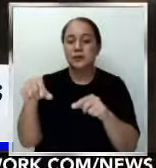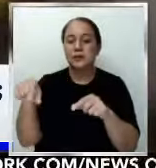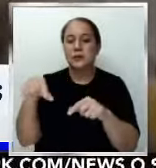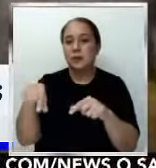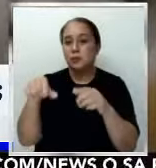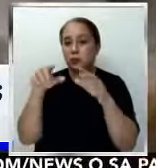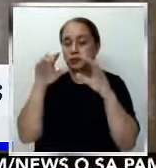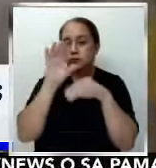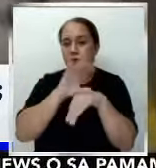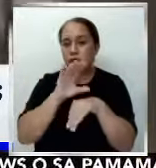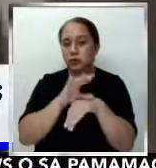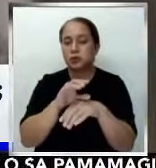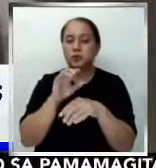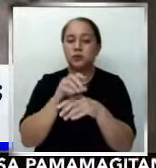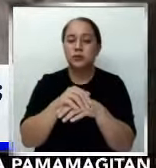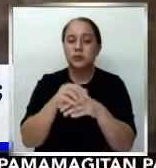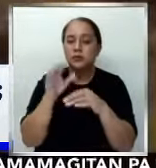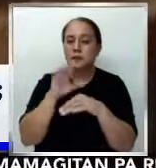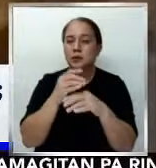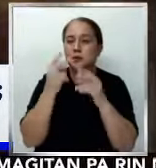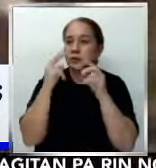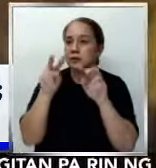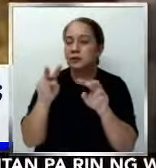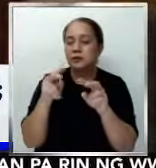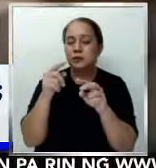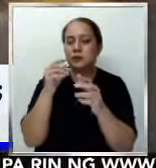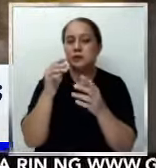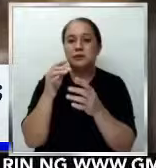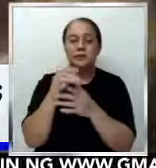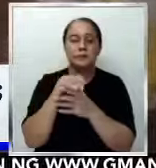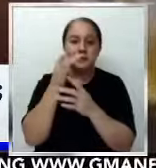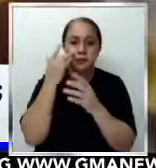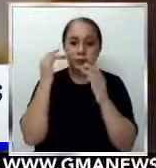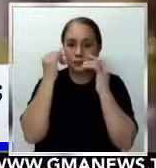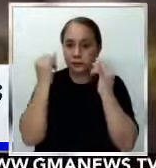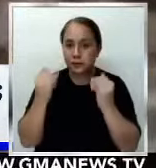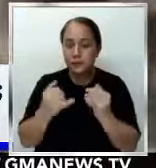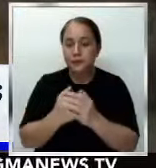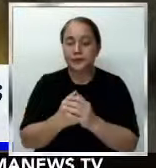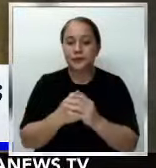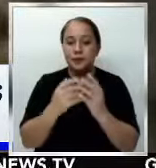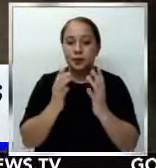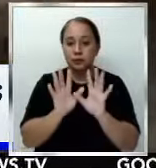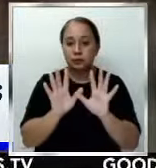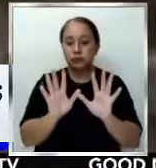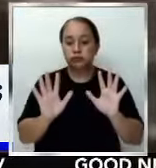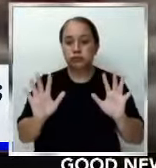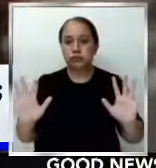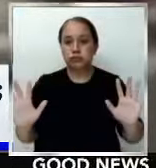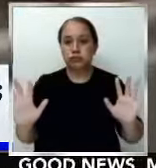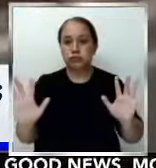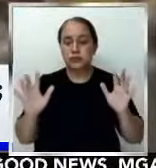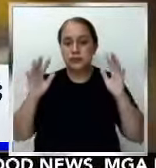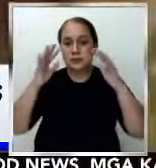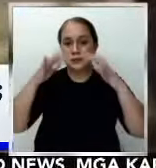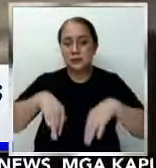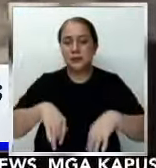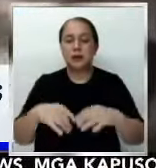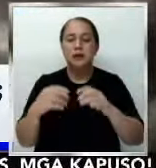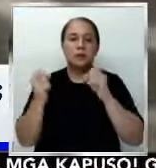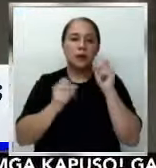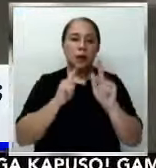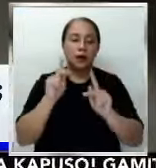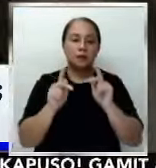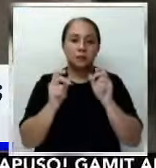at masilayan ang puong Nazareno. Ang human barricade ng mga Hijos del Nazarenos nabuwag. At sa dami ng mga deboto,